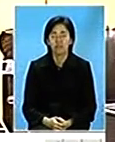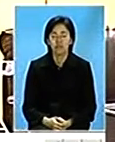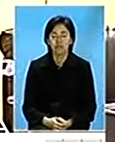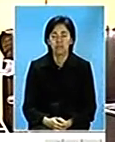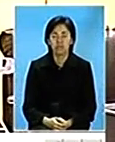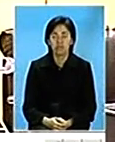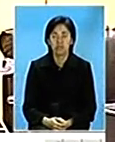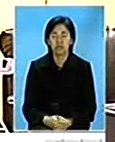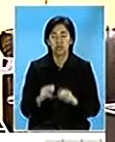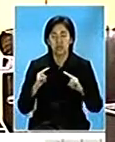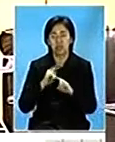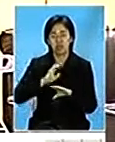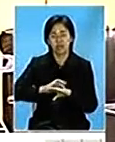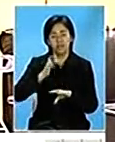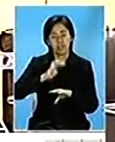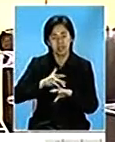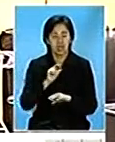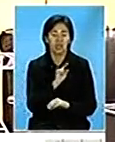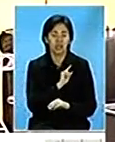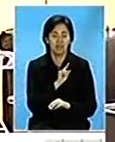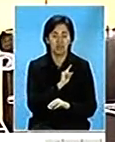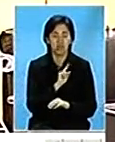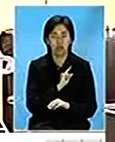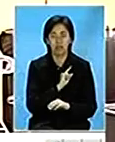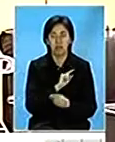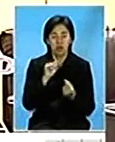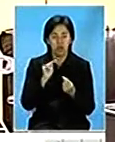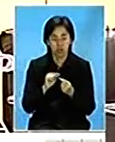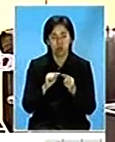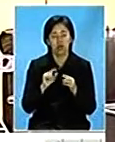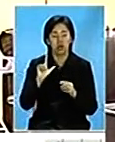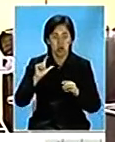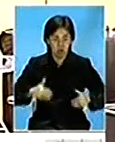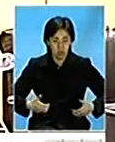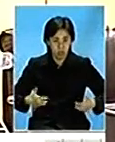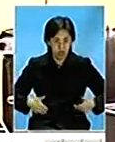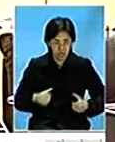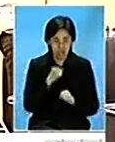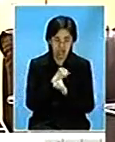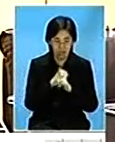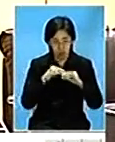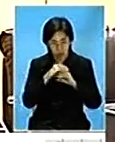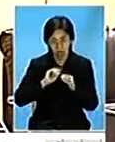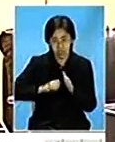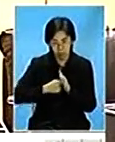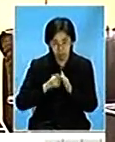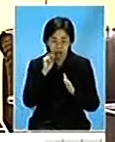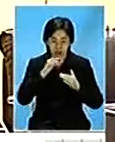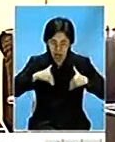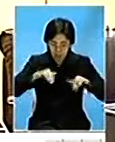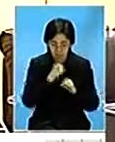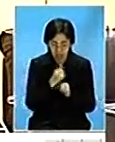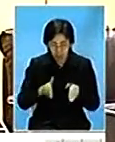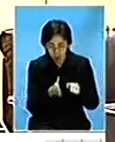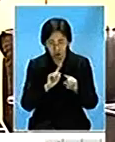ๆโดยเฉพาะกระทรวงทรัพย์นี่รับผิดชอบเฉพาะที่จังหวัดลพบุรีมีโครงการปรับปรุงซ่อมแซมแหล่งน้ำและคลองต่